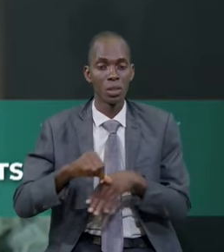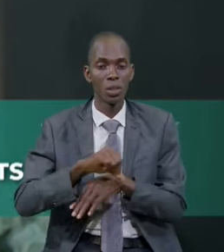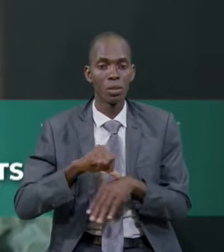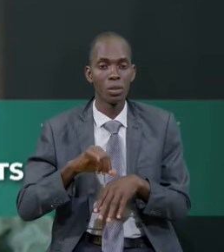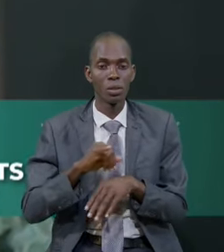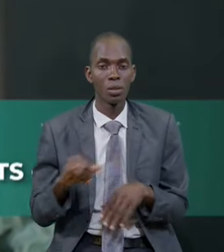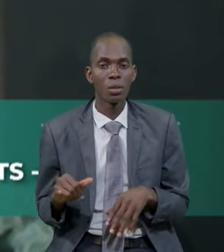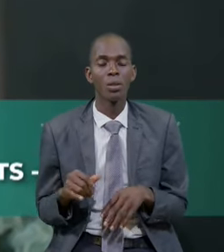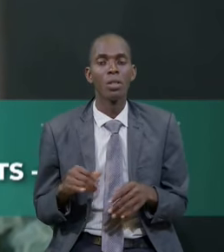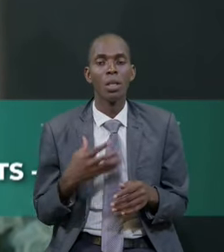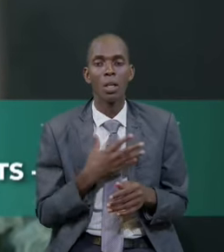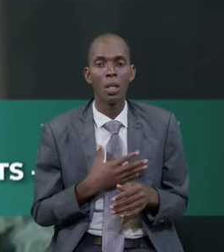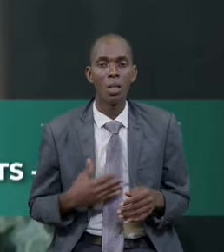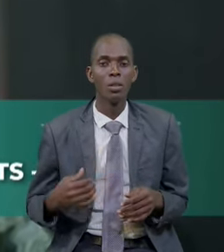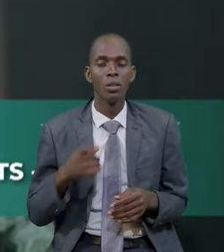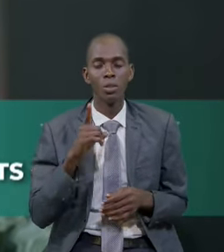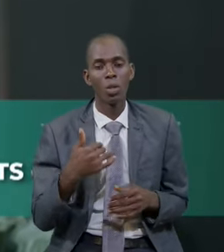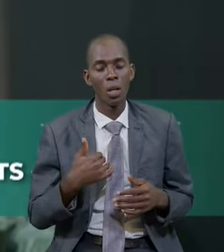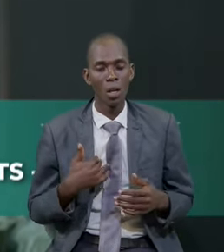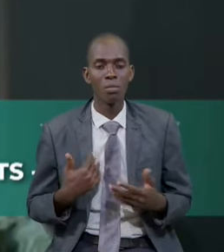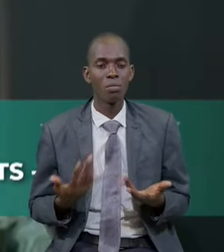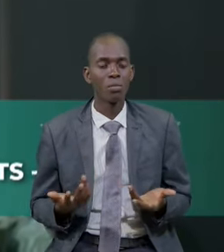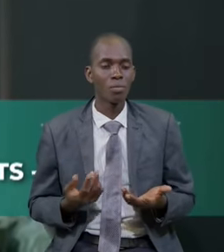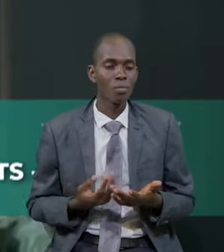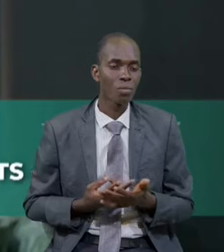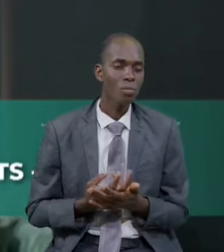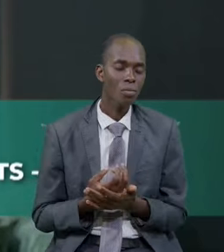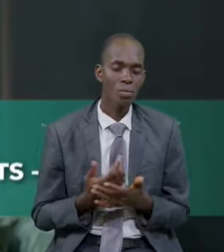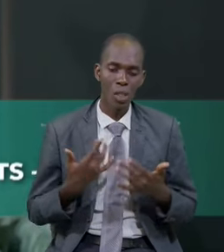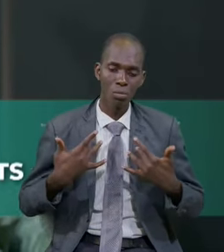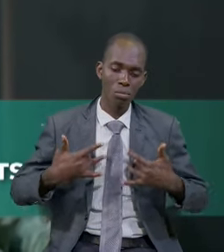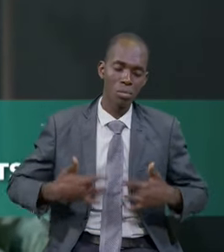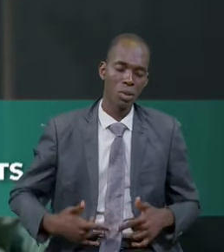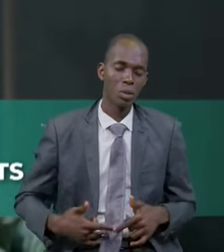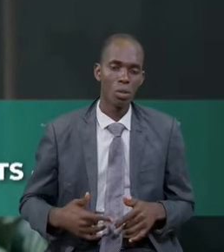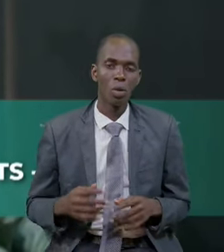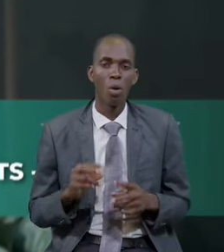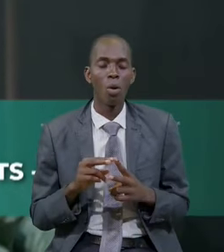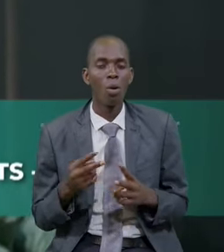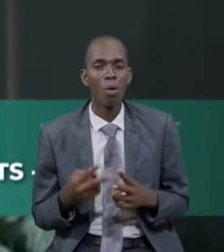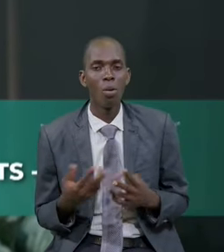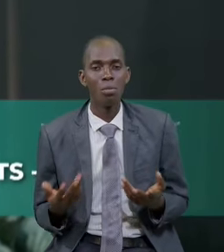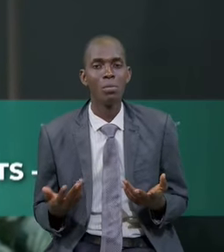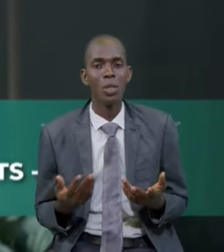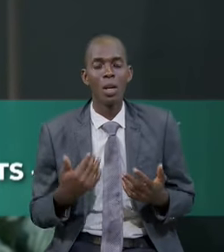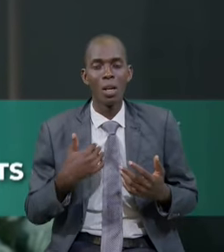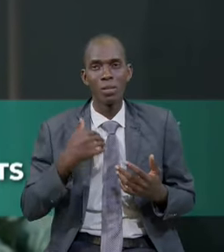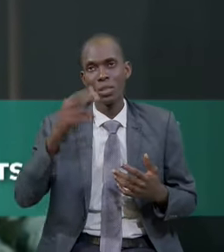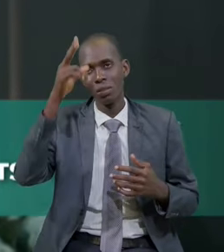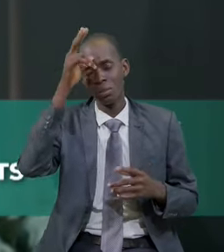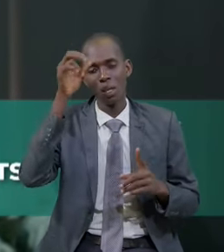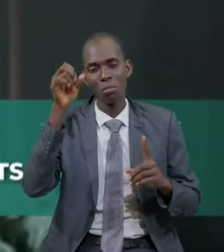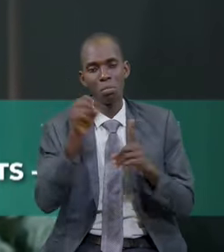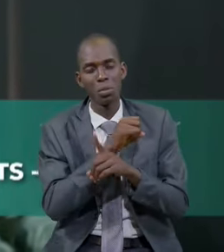et les gens sont stressés ou détressés, il y a la possession démoniaque, ou il y a des attaques